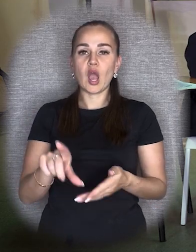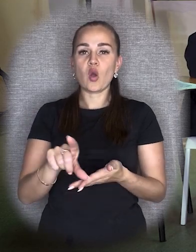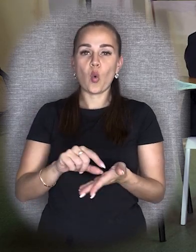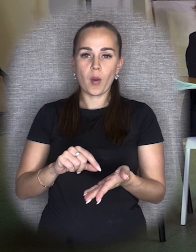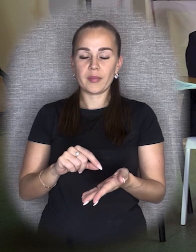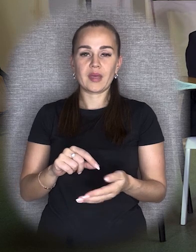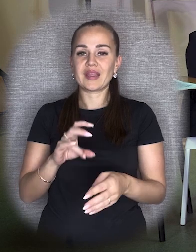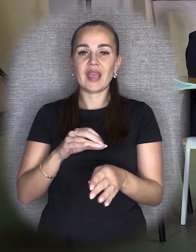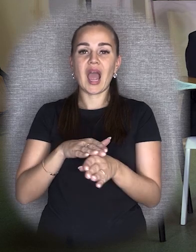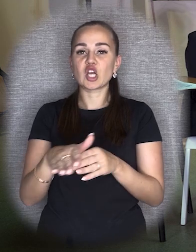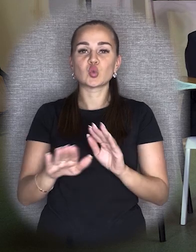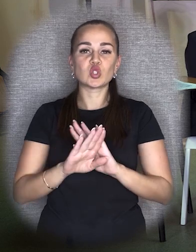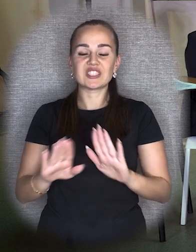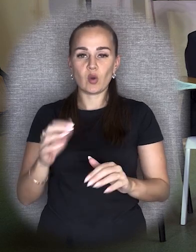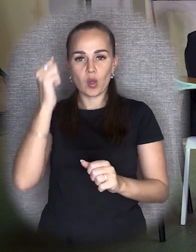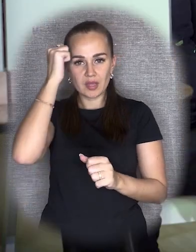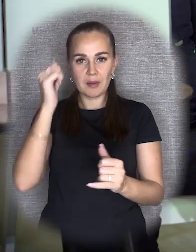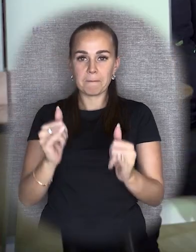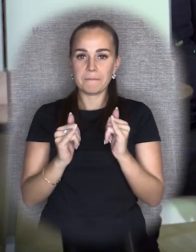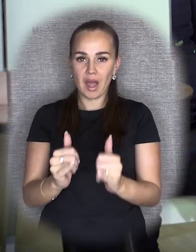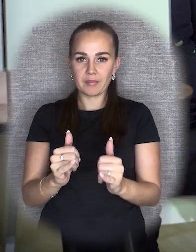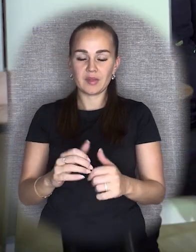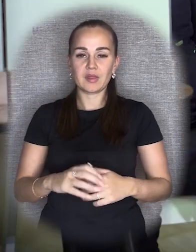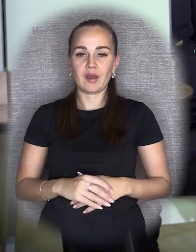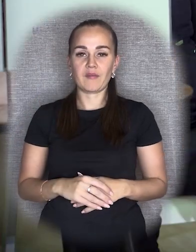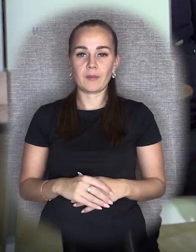копии неосуществленных памятников,